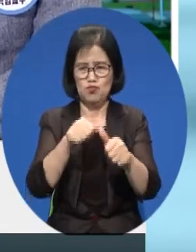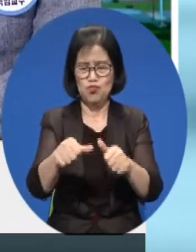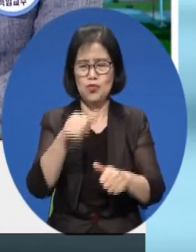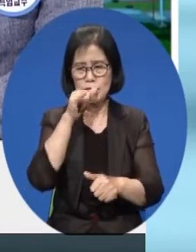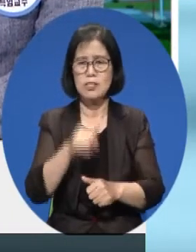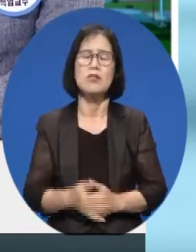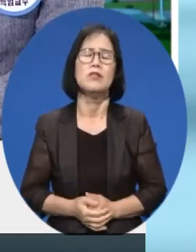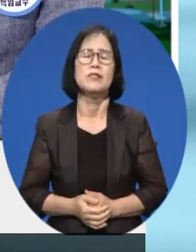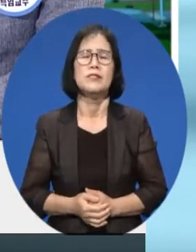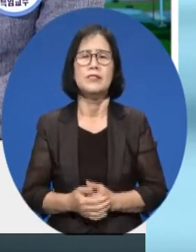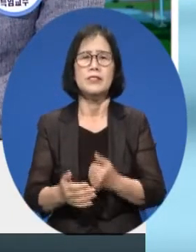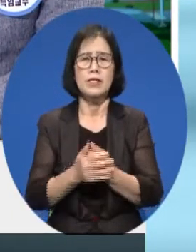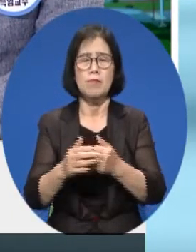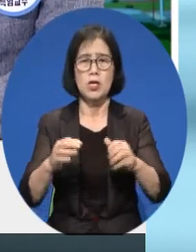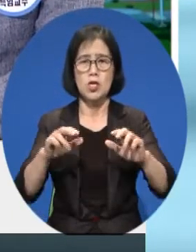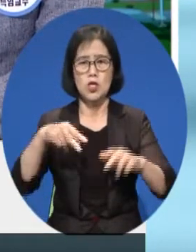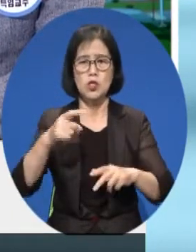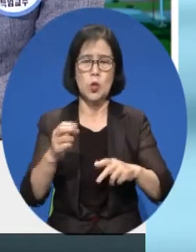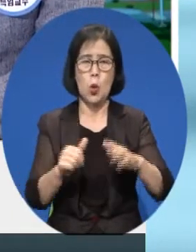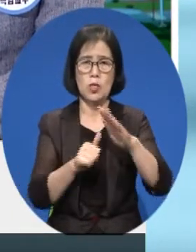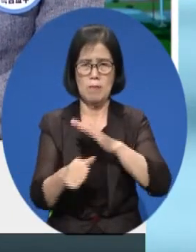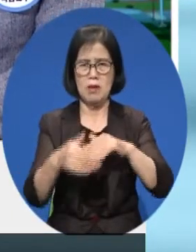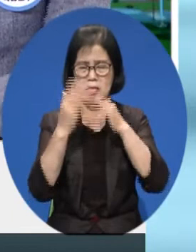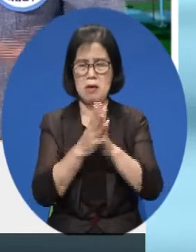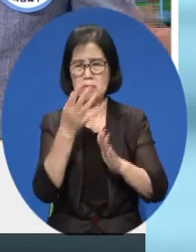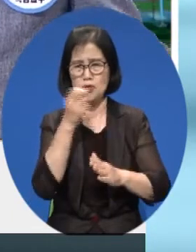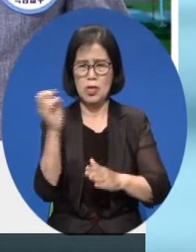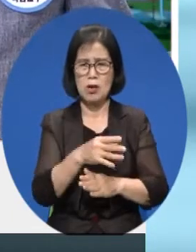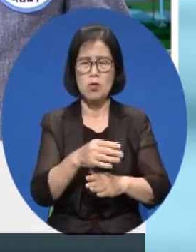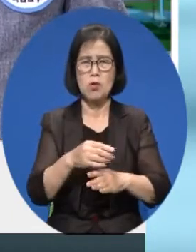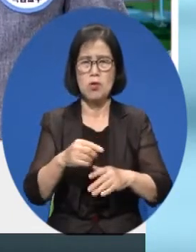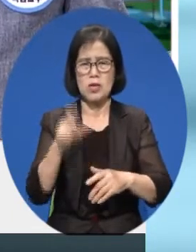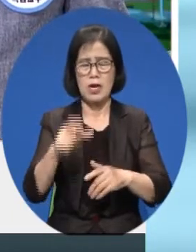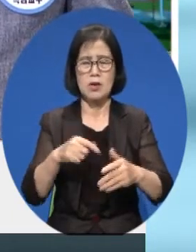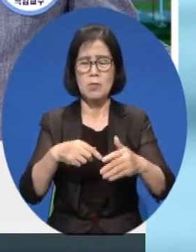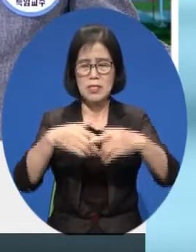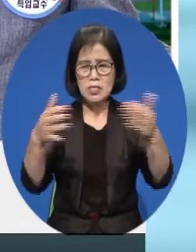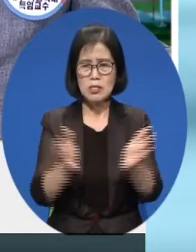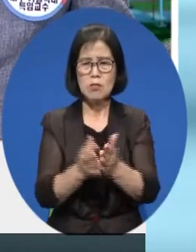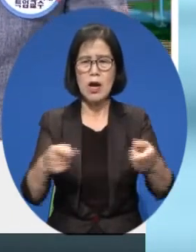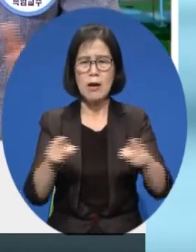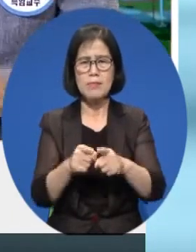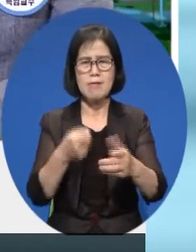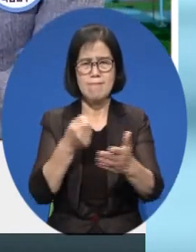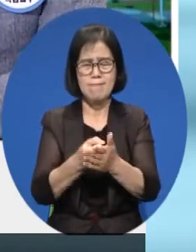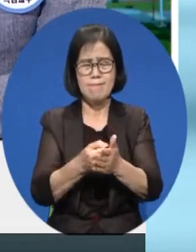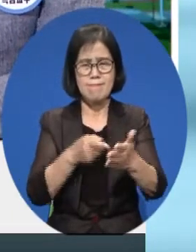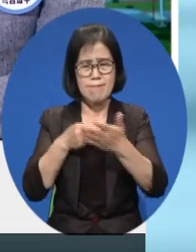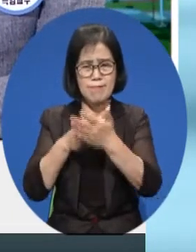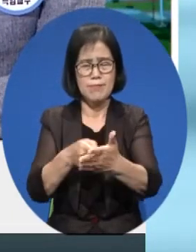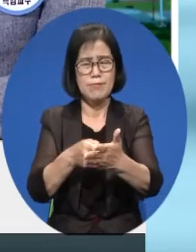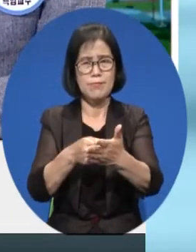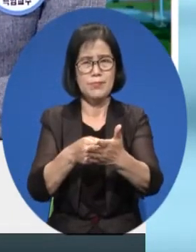이런 상황을 송영길 대표가 무시하고 몇몇 강경파 의원들과 함께 처리를 밀어붙인다?